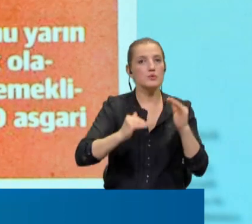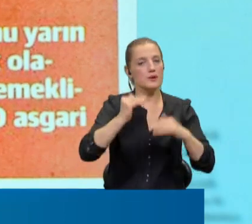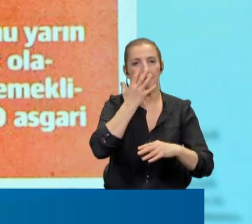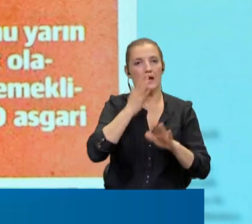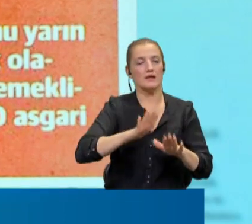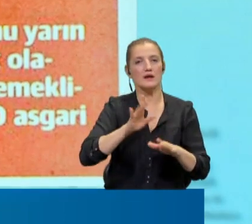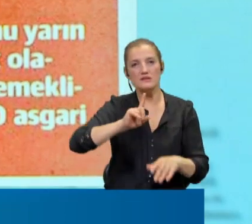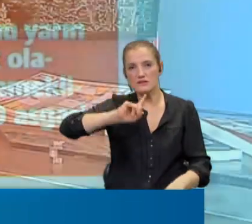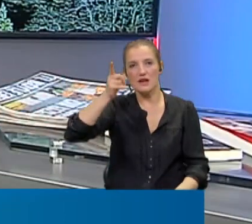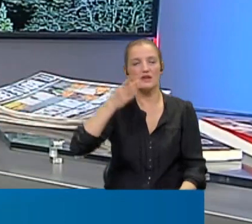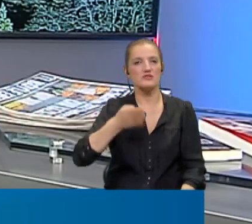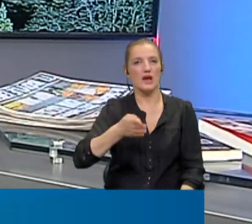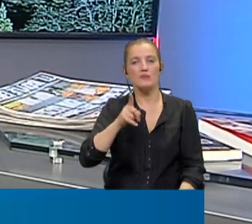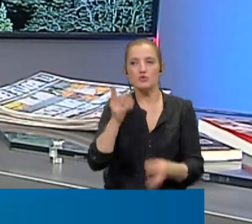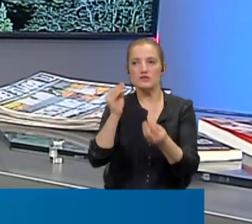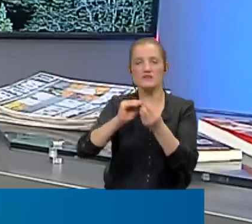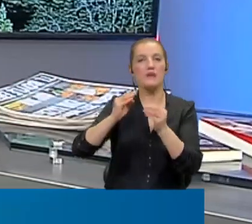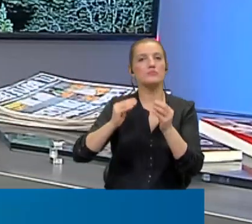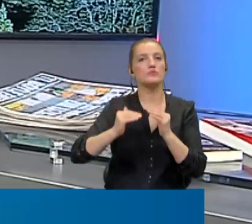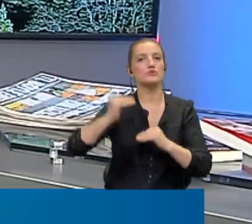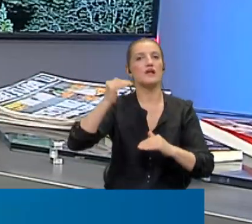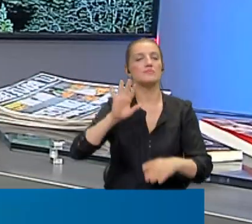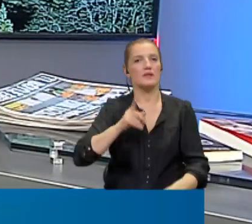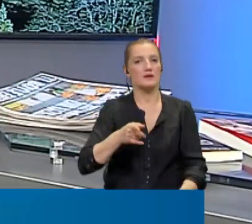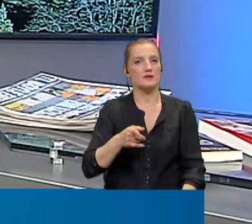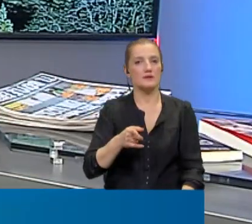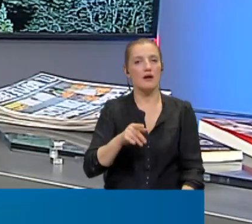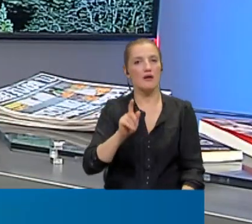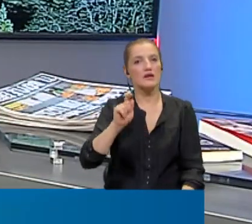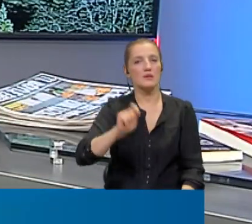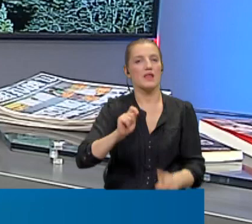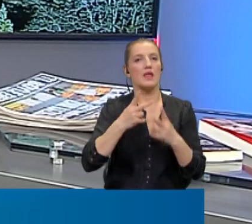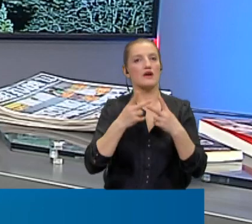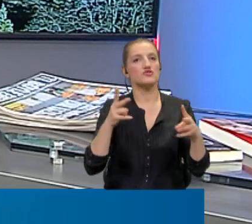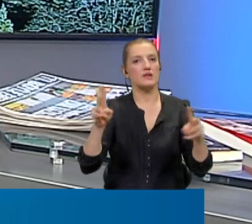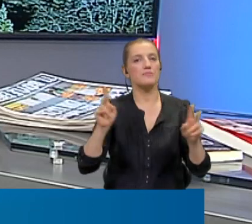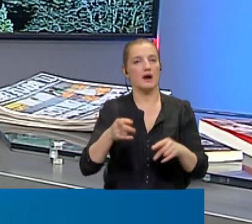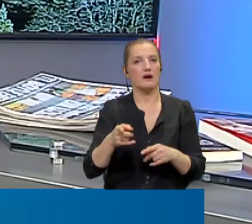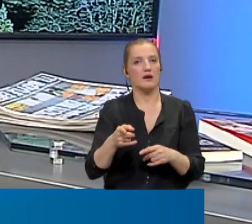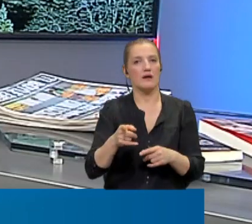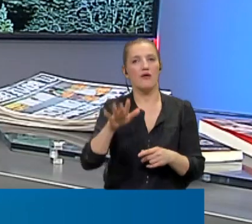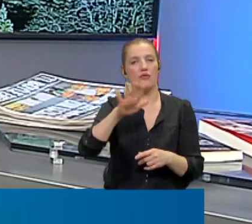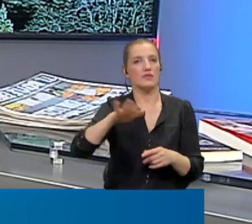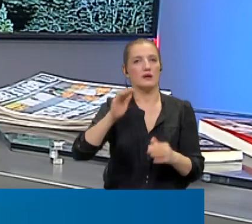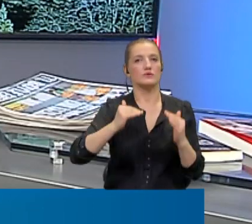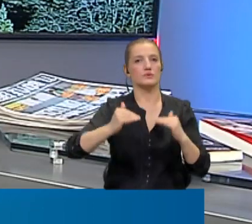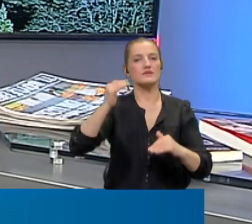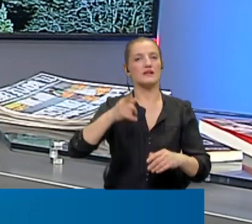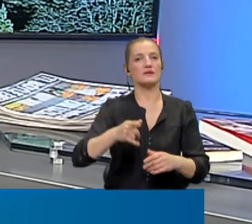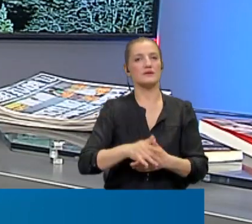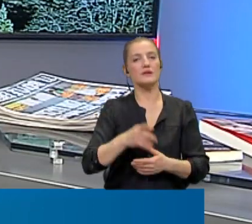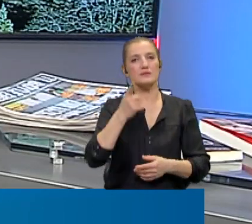yükseltip Sadece bu zam yükseltme de aynı zamanda yapılan açıklamalar var Onlar da yükseltti